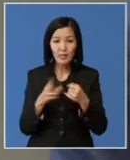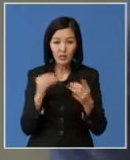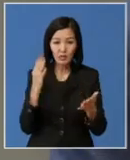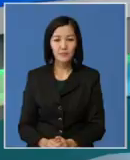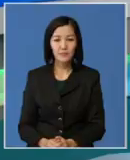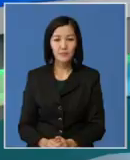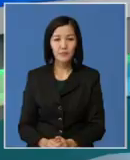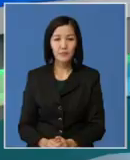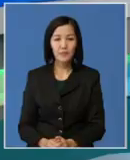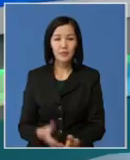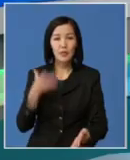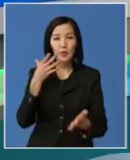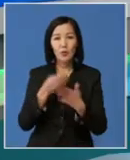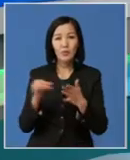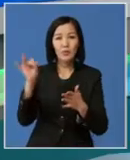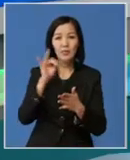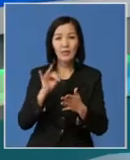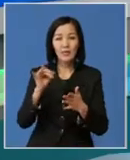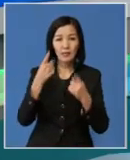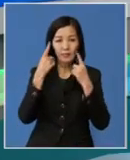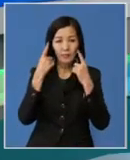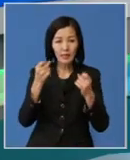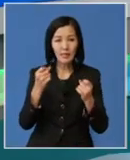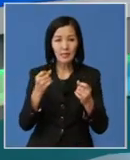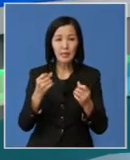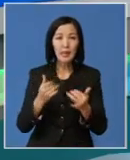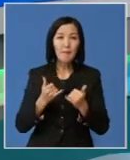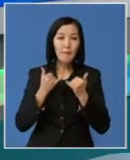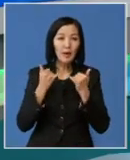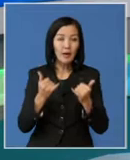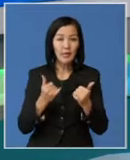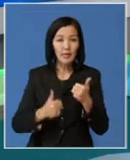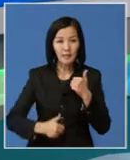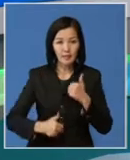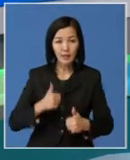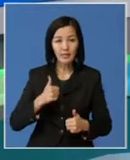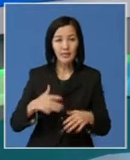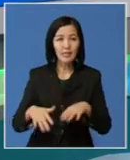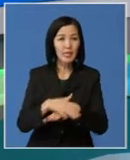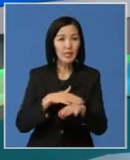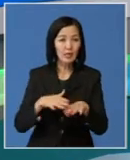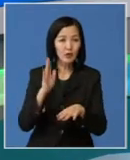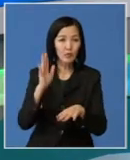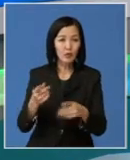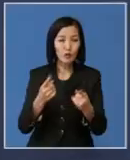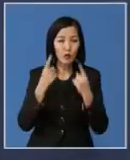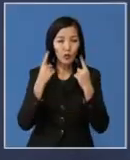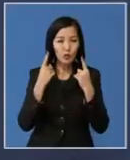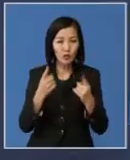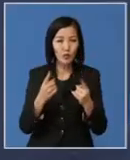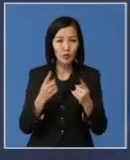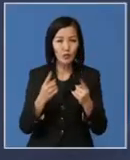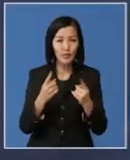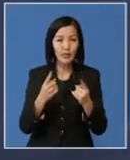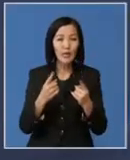айқындалды. Төл тарихын білетін, бағалайтын, мақтан ететін халықтың болашағы зор болады. Өткенін мақтан тұтып, бүгінін нақты